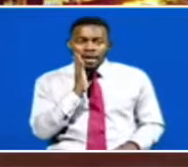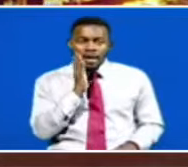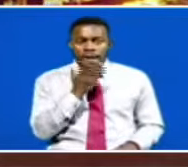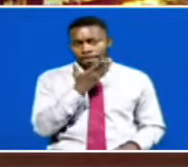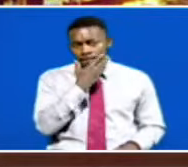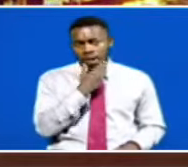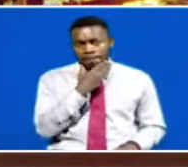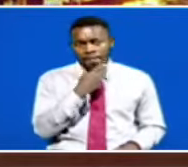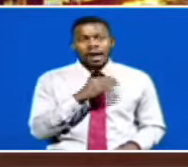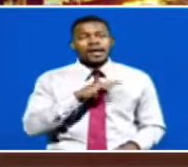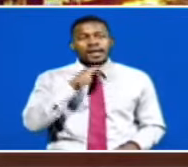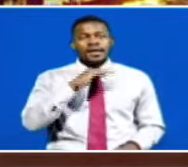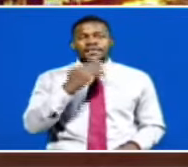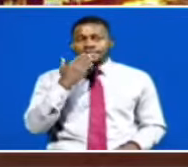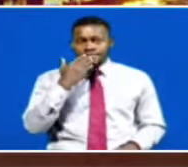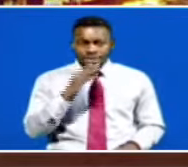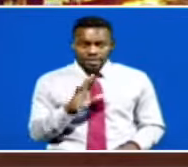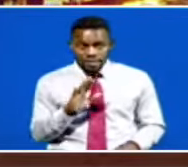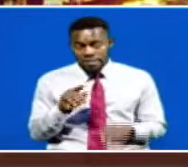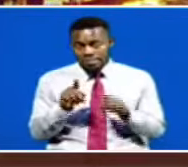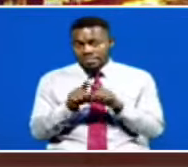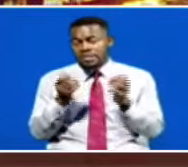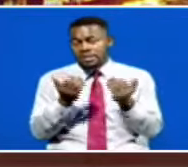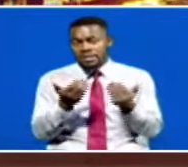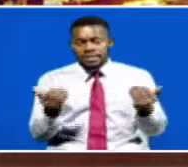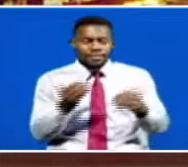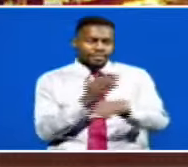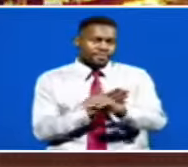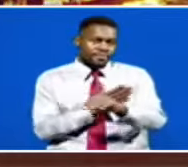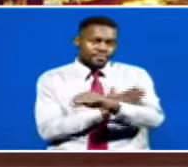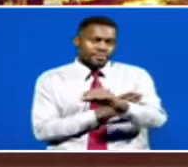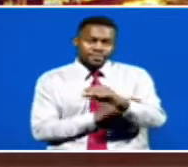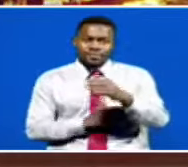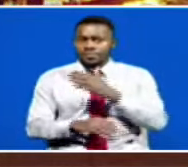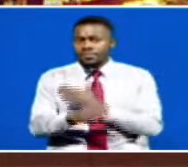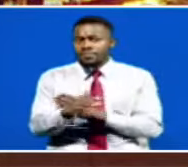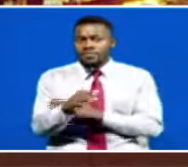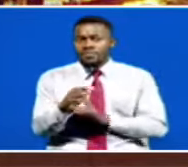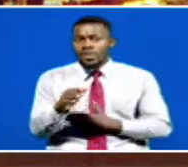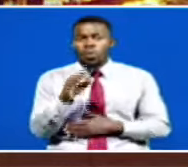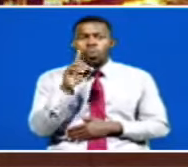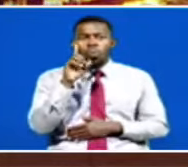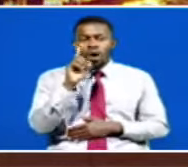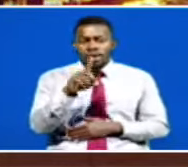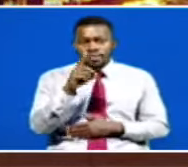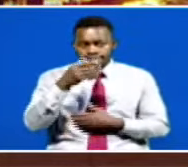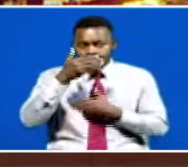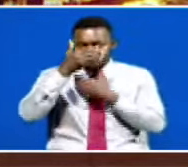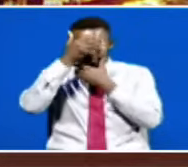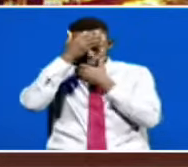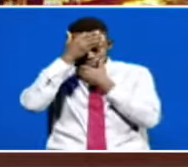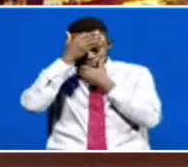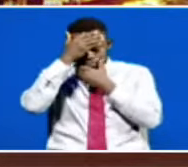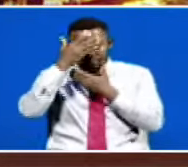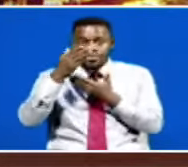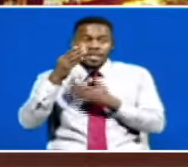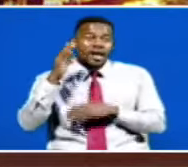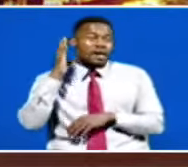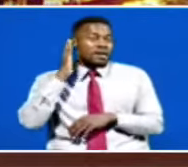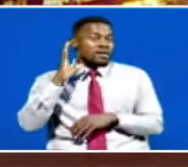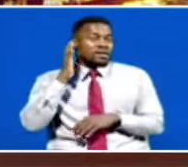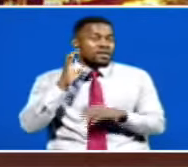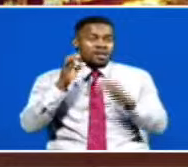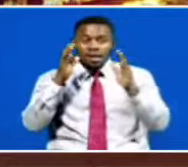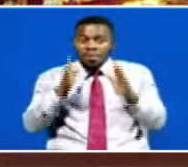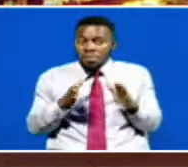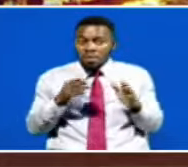miezi sita akiuguza majeraha. Kama anavyoripoti mwanahabari Bramwell Bwire, genge moja la wahalifu lisilojulikana limekuwa